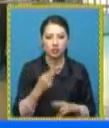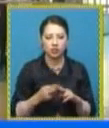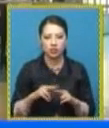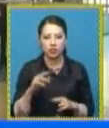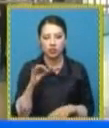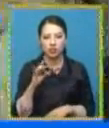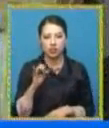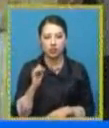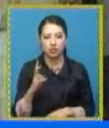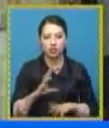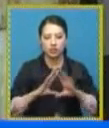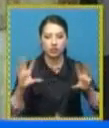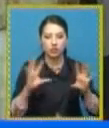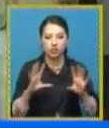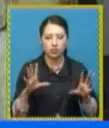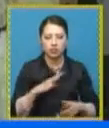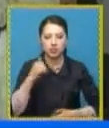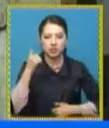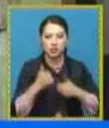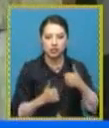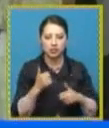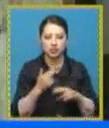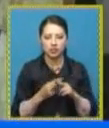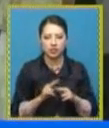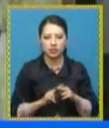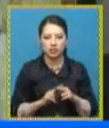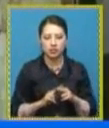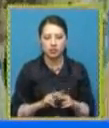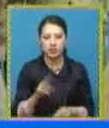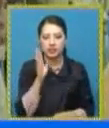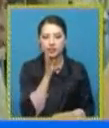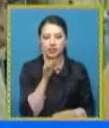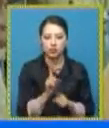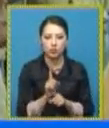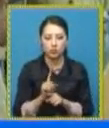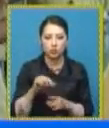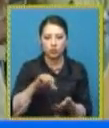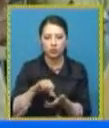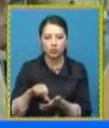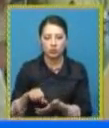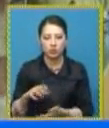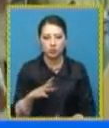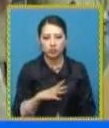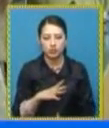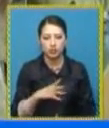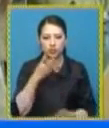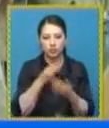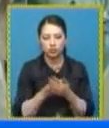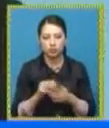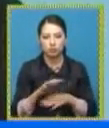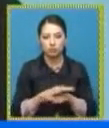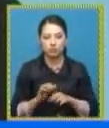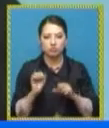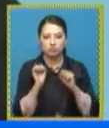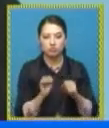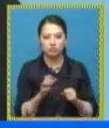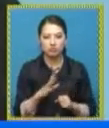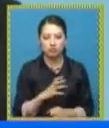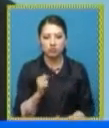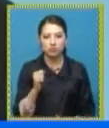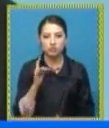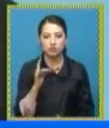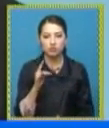Иран ұлтының өкілдері волейболдан сынға түсті. Тартысқа толы жарысқа нәзік жанды аруларда қатысып, өз тобының намысын қорғады. Бірлікті ту еткен жарыста армян